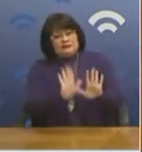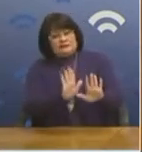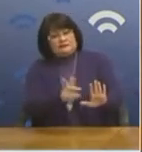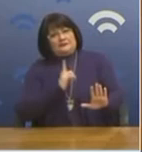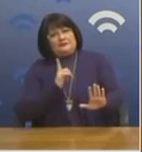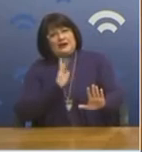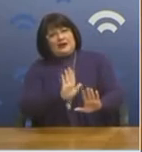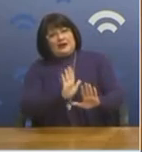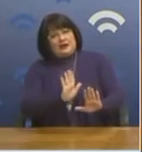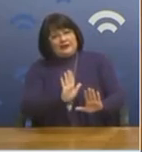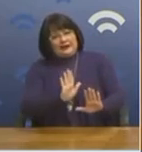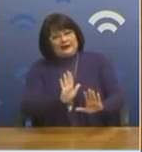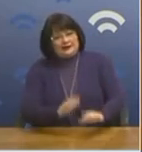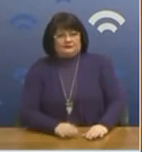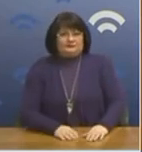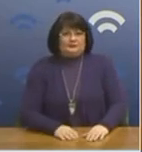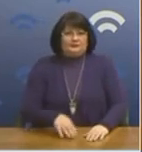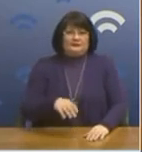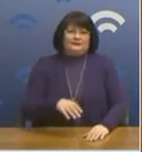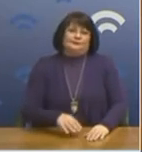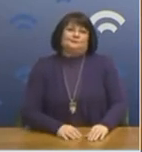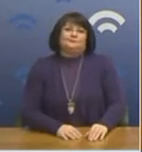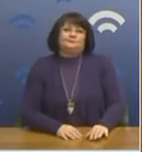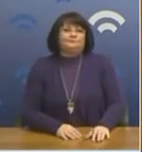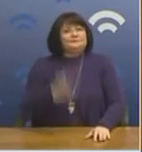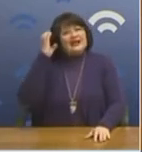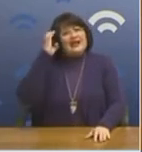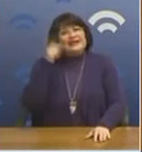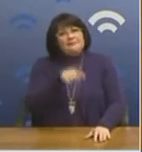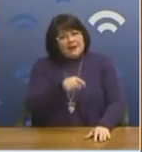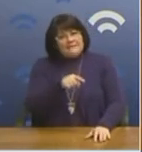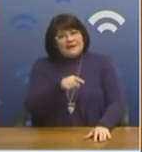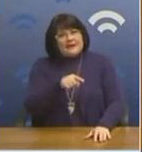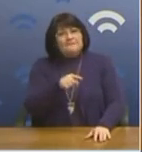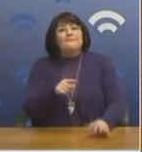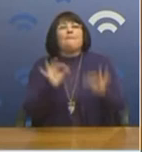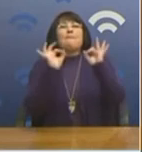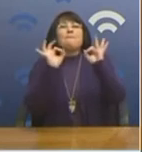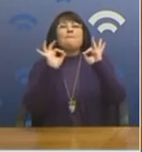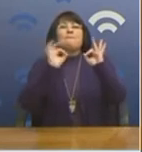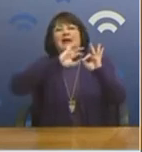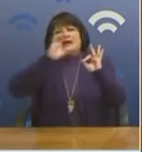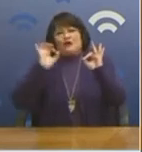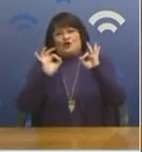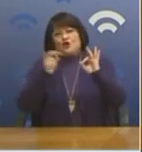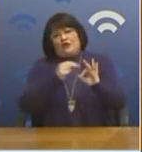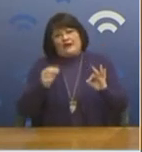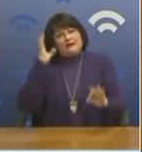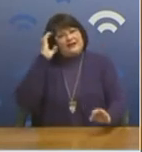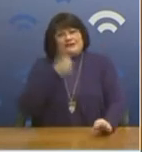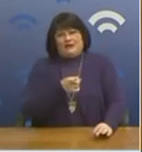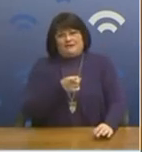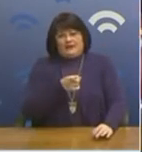και «Βάστα Βούλκαν». Και θυμάμαι το μακεδονικό. Το θυμάμαι λίγο το μακεδονικό. Θυμάμαι